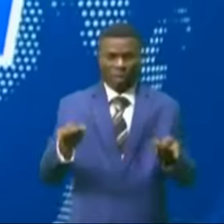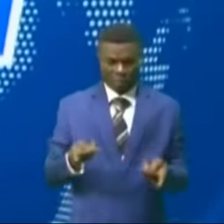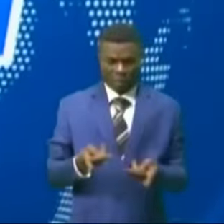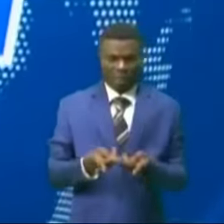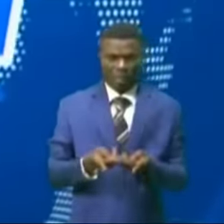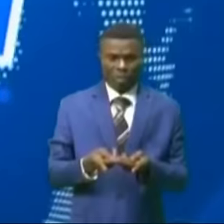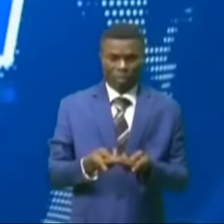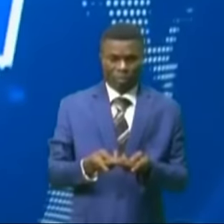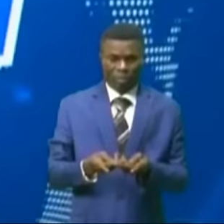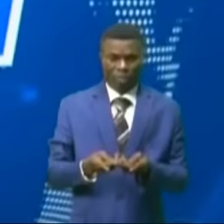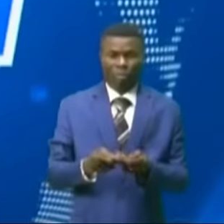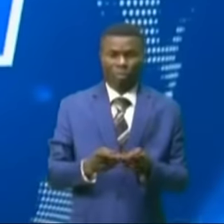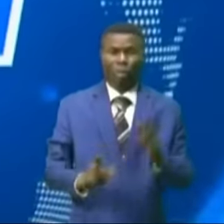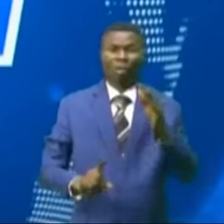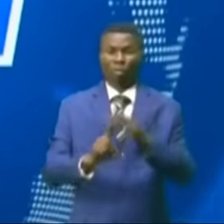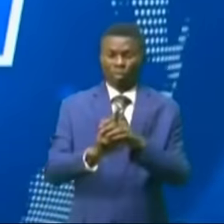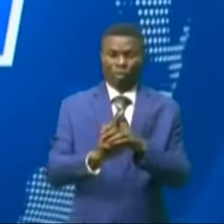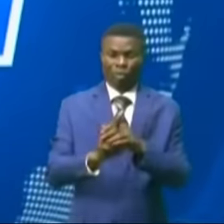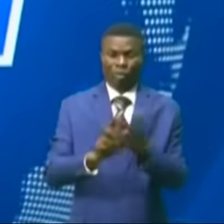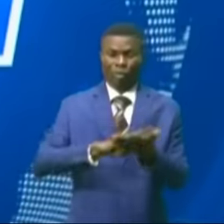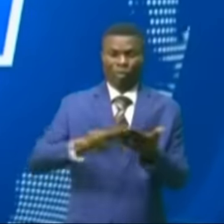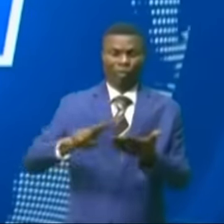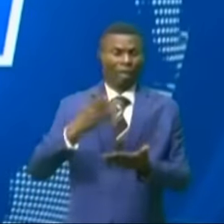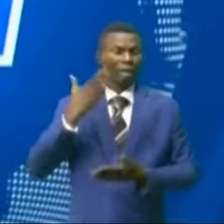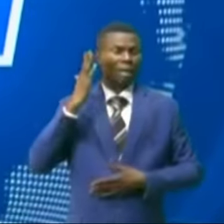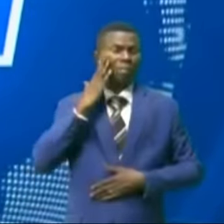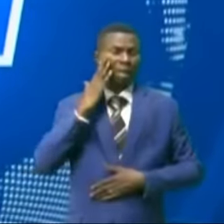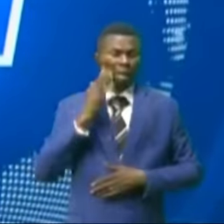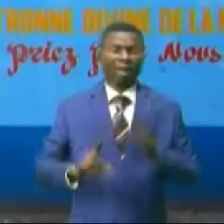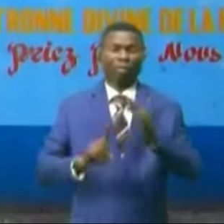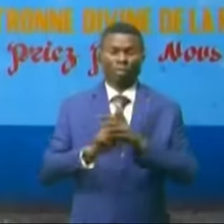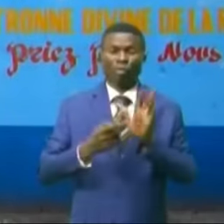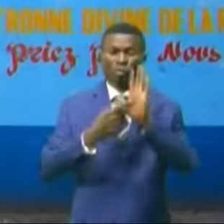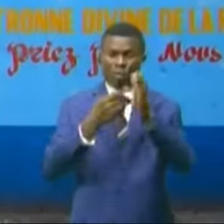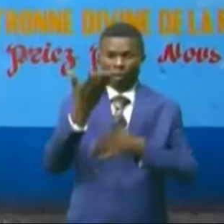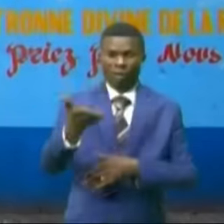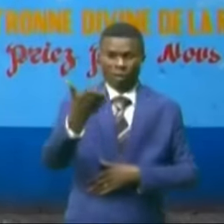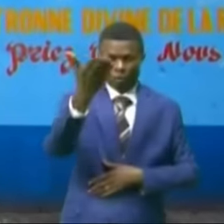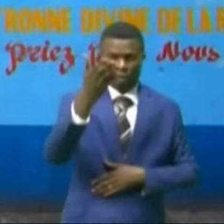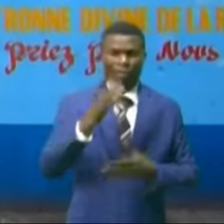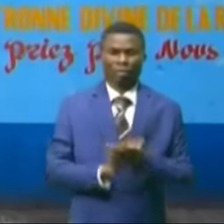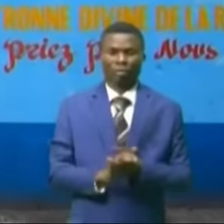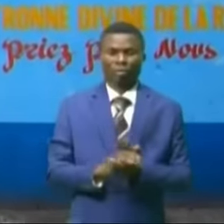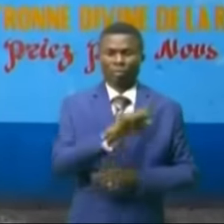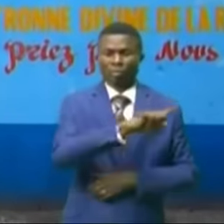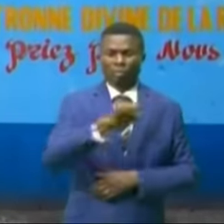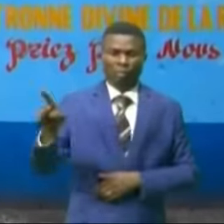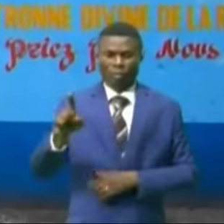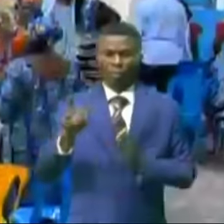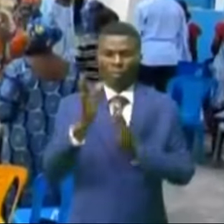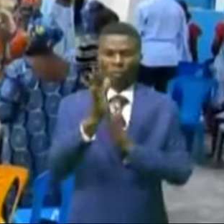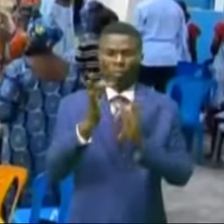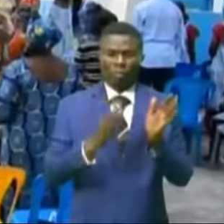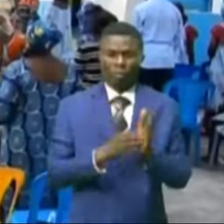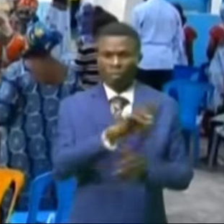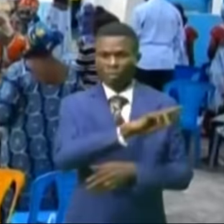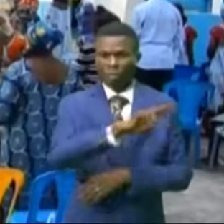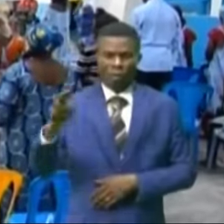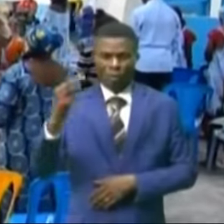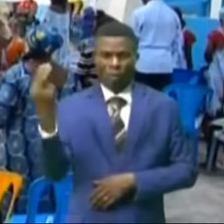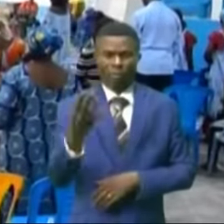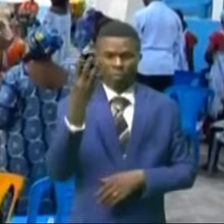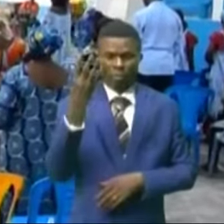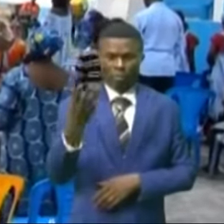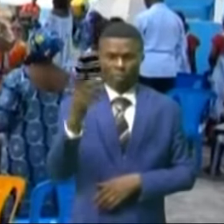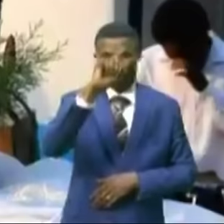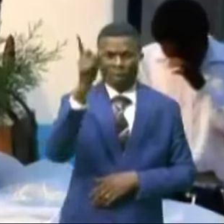s'est déroulé cet événement. Toto Sungu pour les reportages. 3 mai 1988, 3 mai 2024,